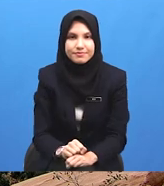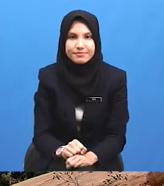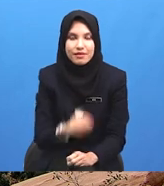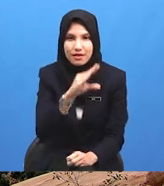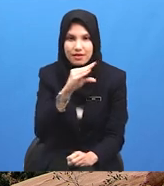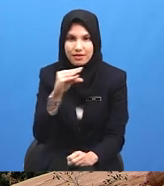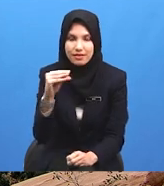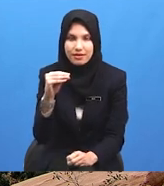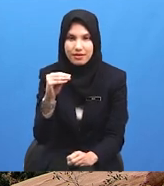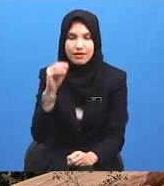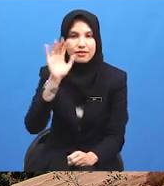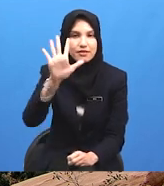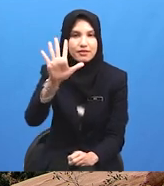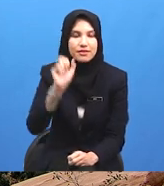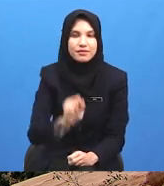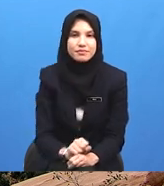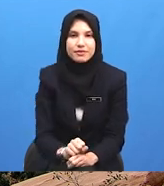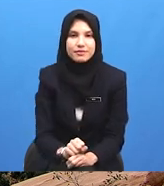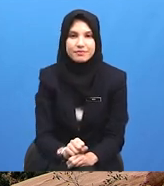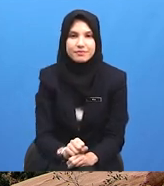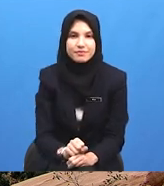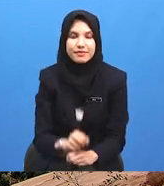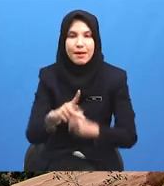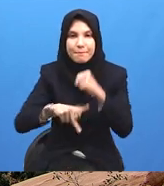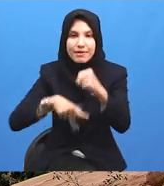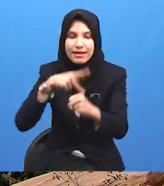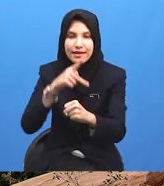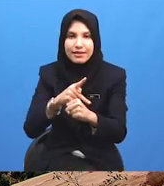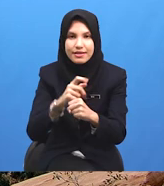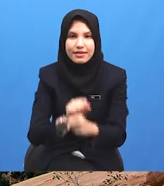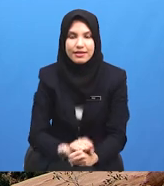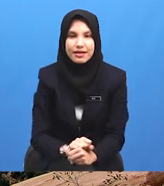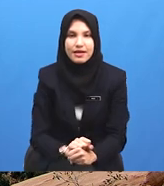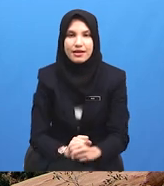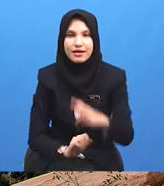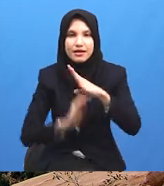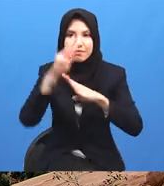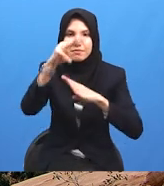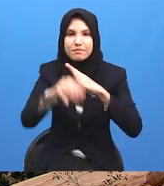Dan planet kelima ialah planet Mustari.